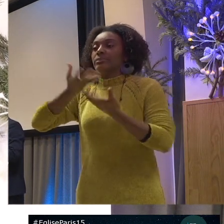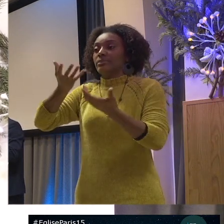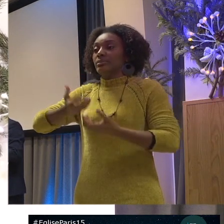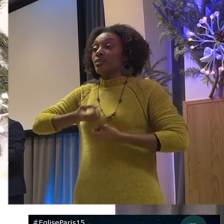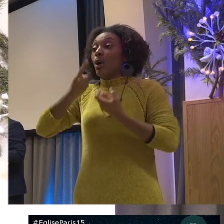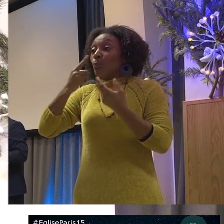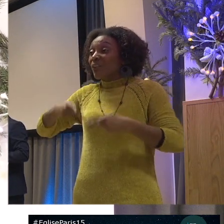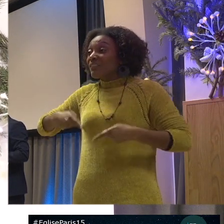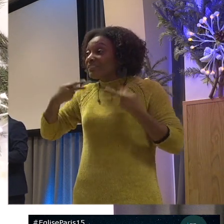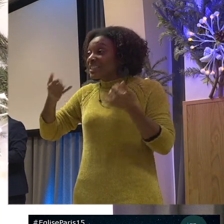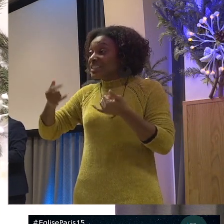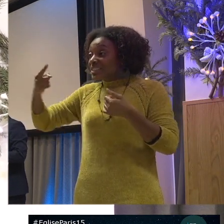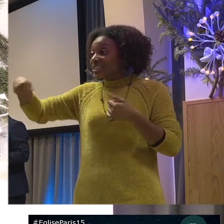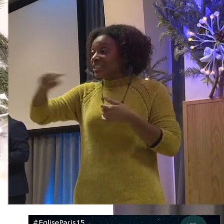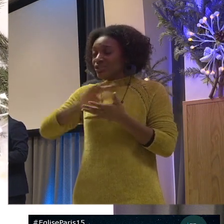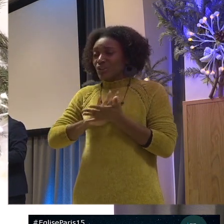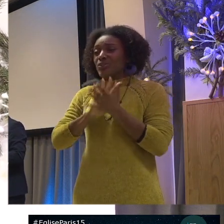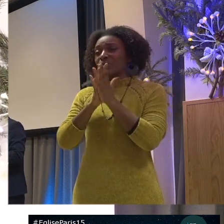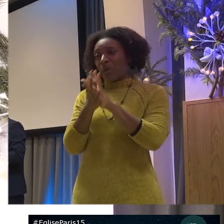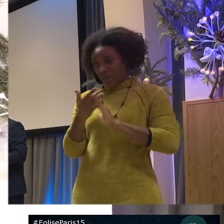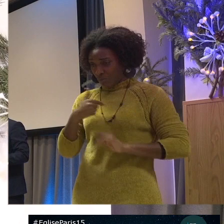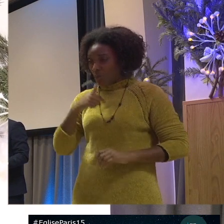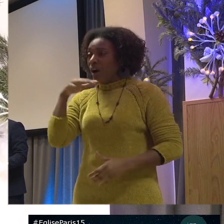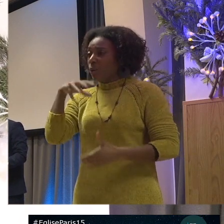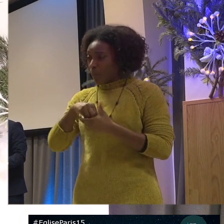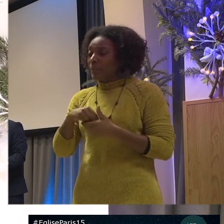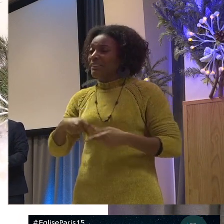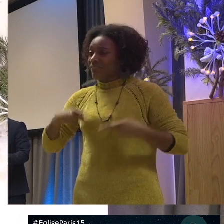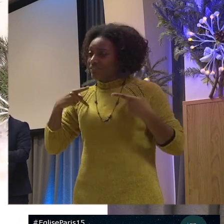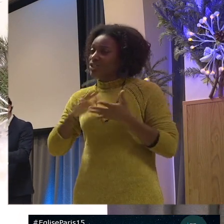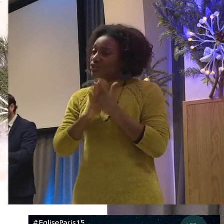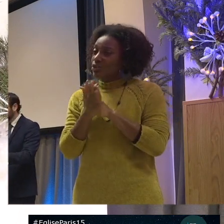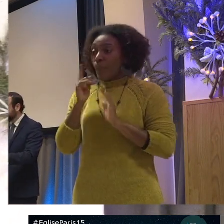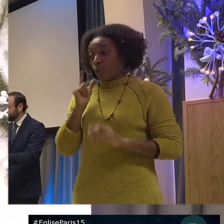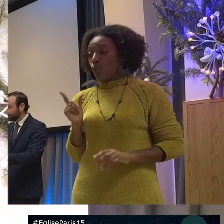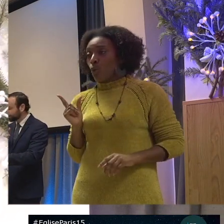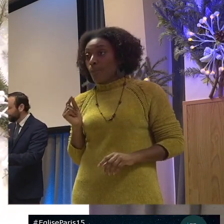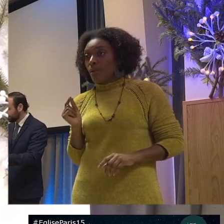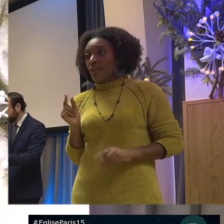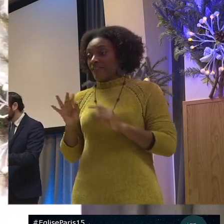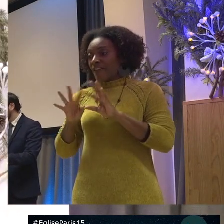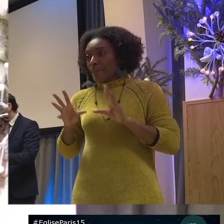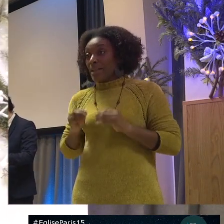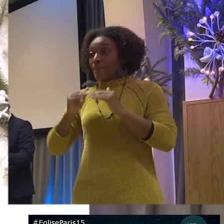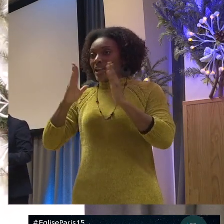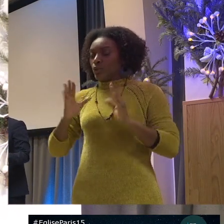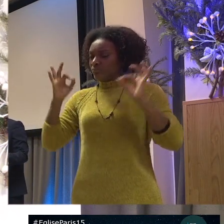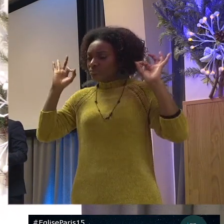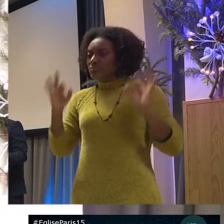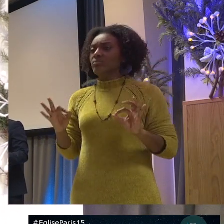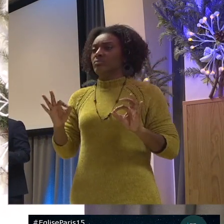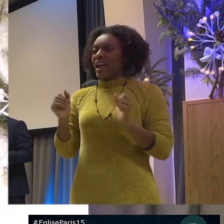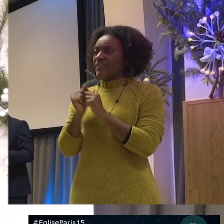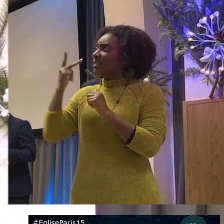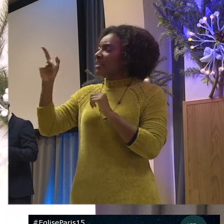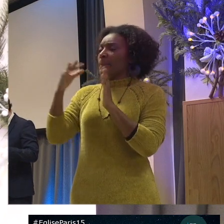tous, ici, y compris ma propre vie, que nous ayons tous, Seigneur, à cœur de mettre nos couples, nos familles, nos maisons en règle avec ta parole, parce que